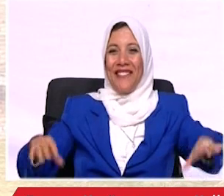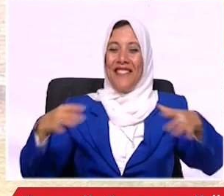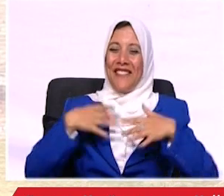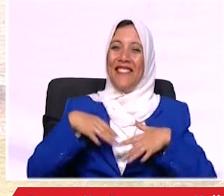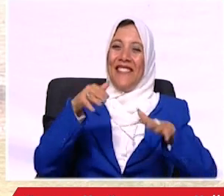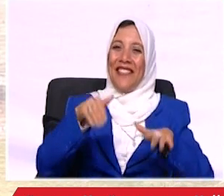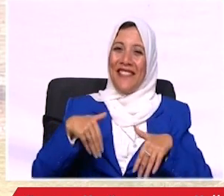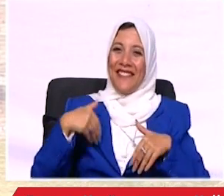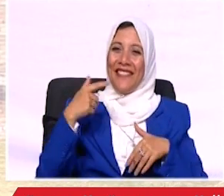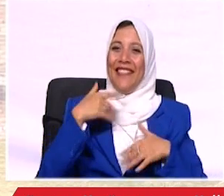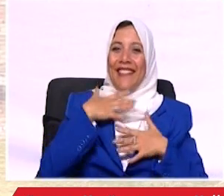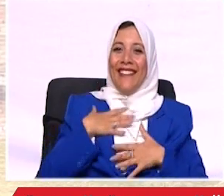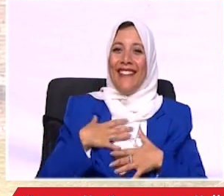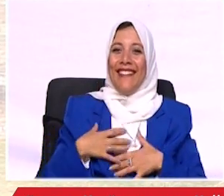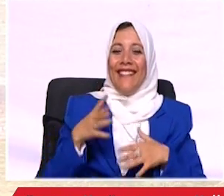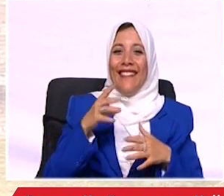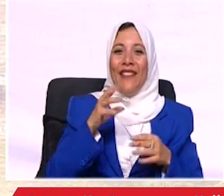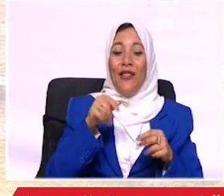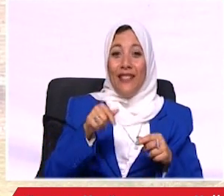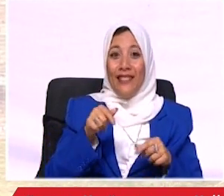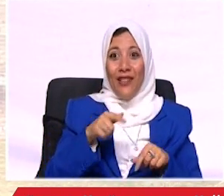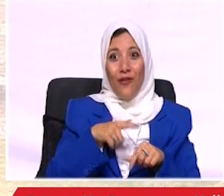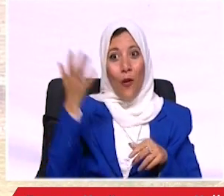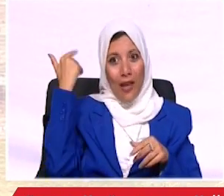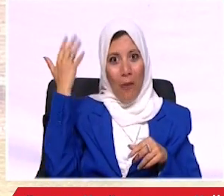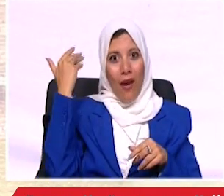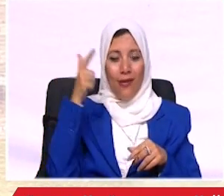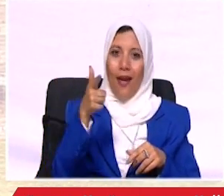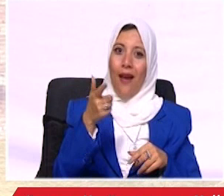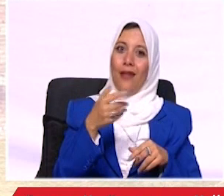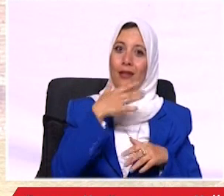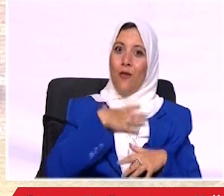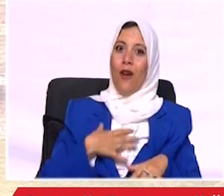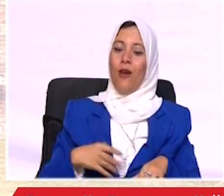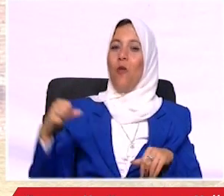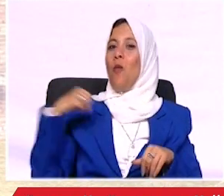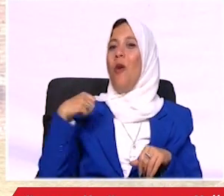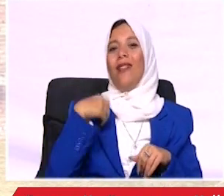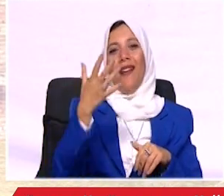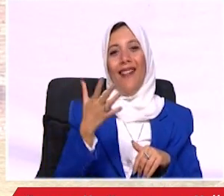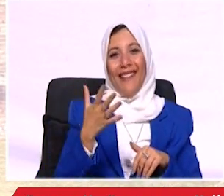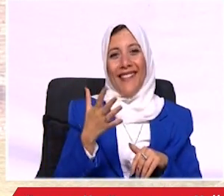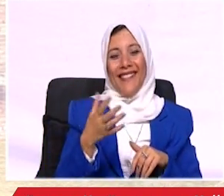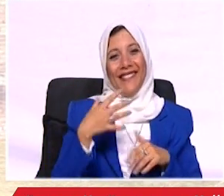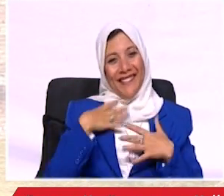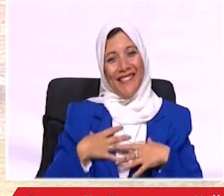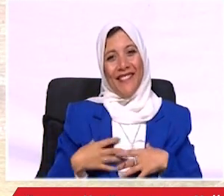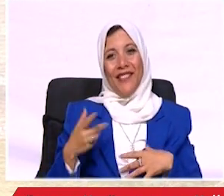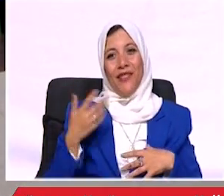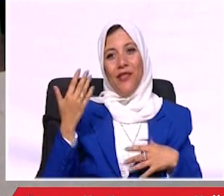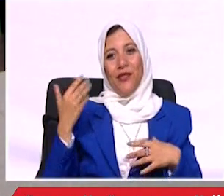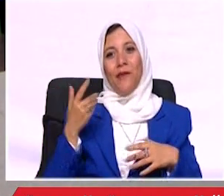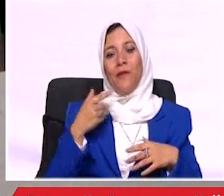البنطلون ايه. لابس، خلي بالك، في زمانها، في زمانها كانت واو، يعني حاجه ما حصلتش. الكسره اللي قدام دي